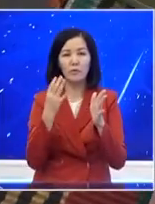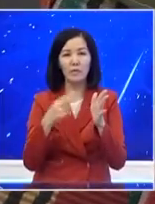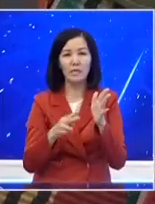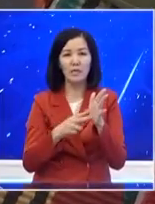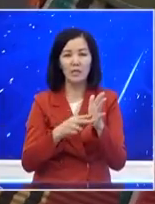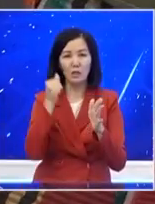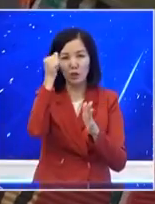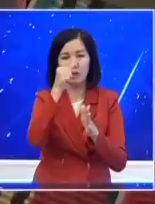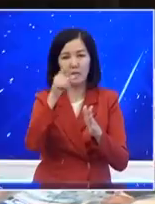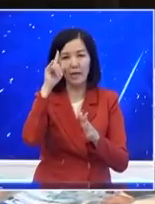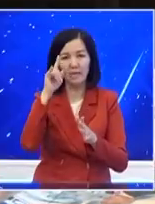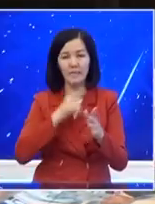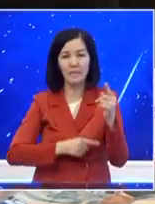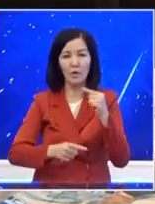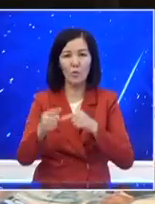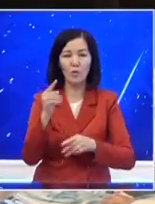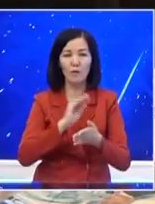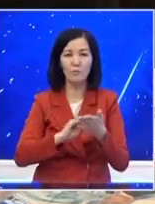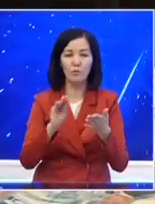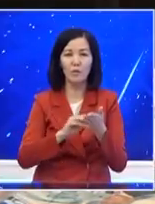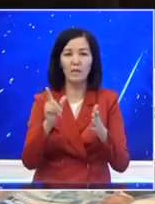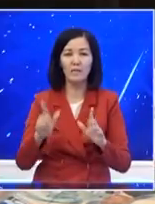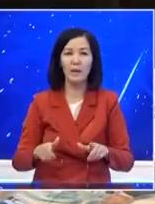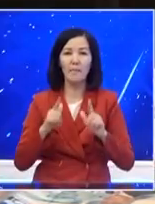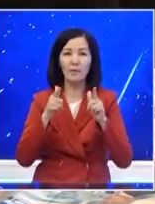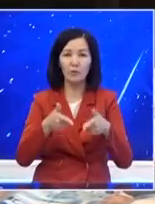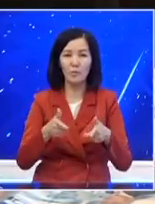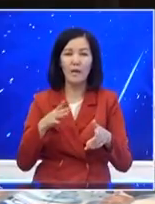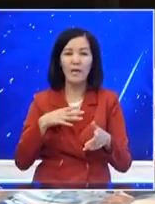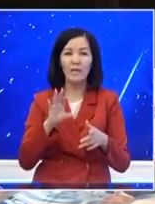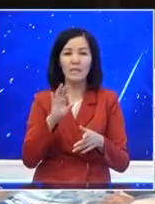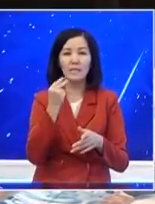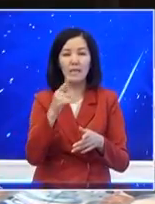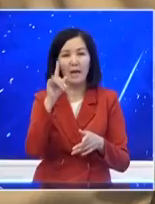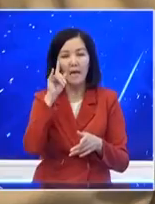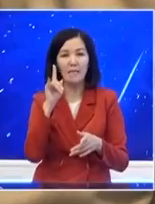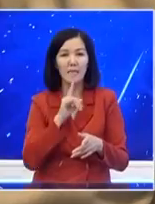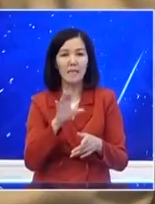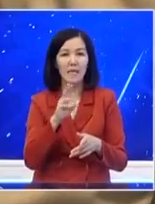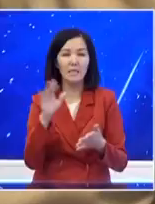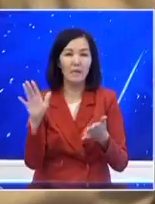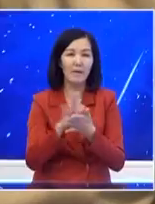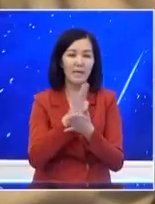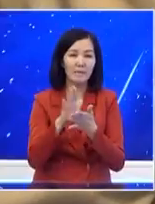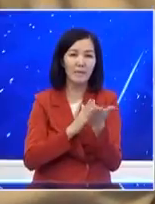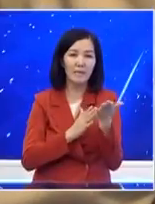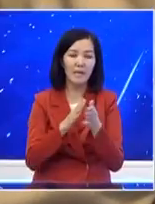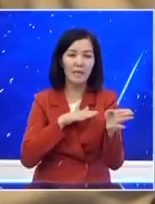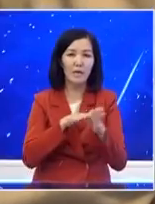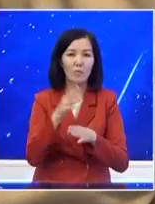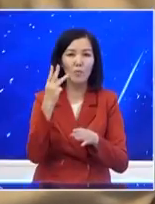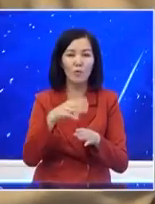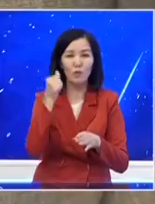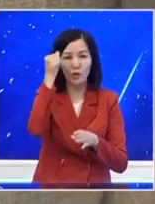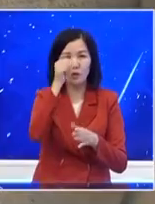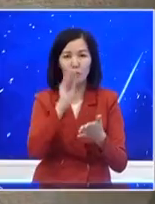ұлттық университетінің журналистика факультетіне оқуға түседі. Социалист Қазақстан, Октябрь туы газетінде қызмет атқарып, 30 жыл саналы